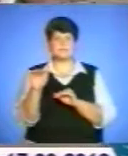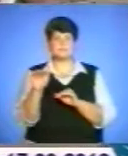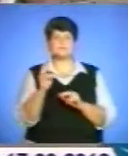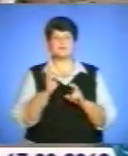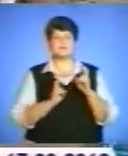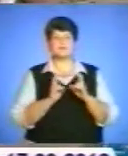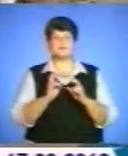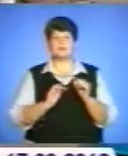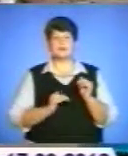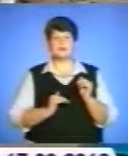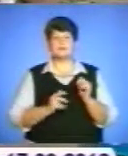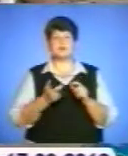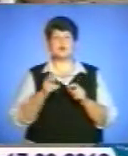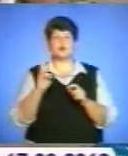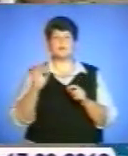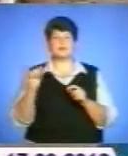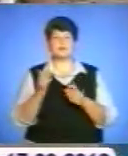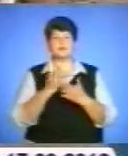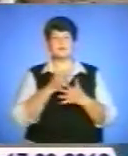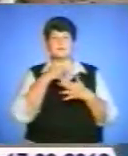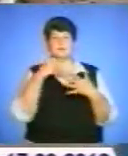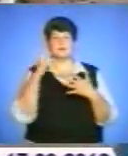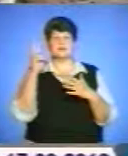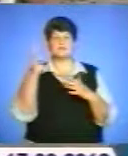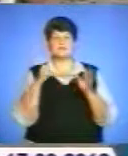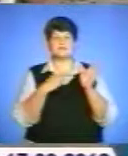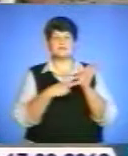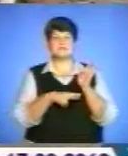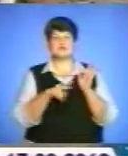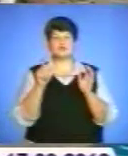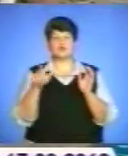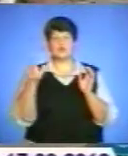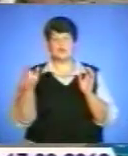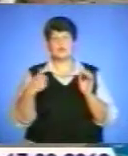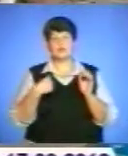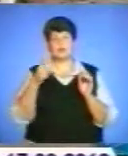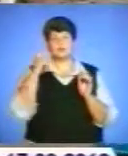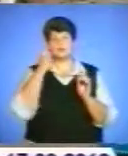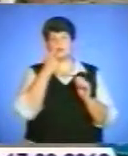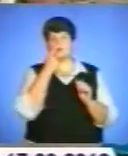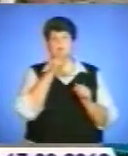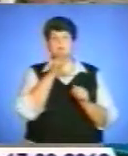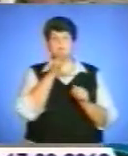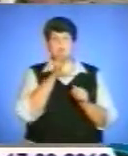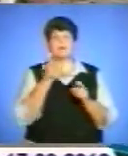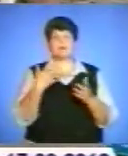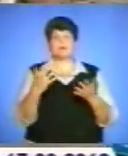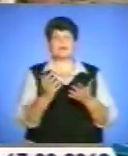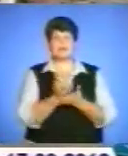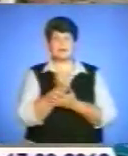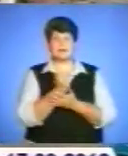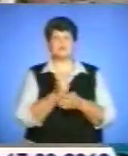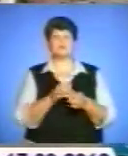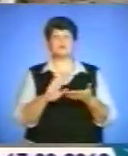Підприємців в Копичинцях є дуже багато, 270 чоловік, і я думаю, що найближчим часом ми знайдемо